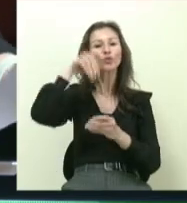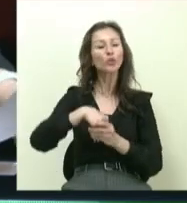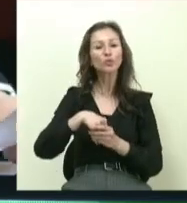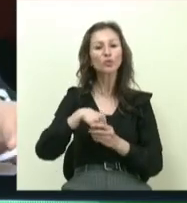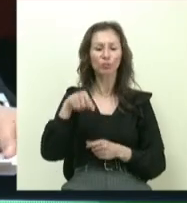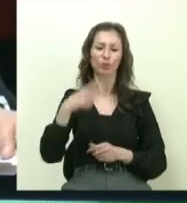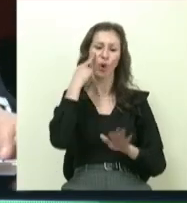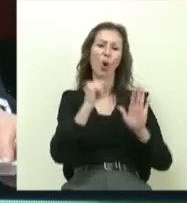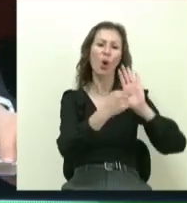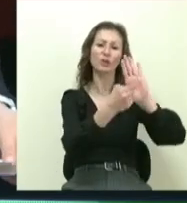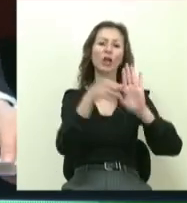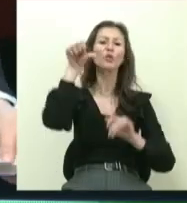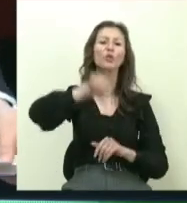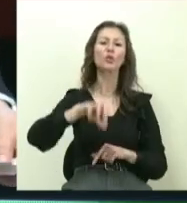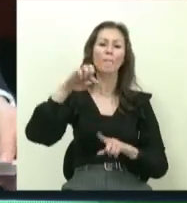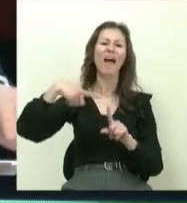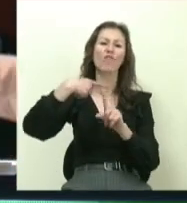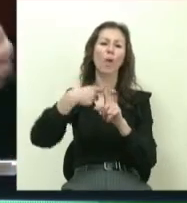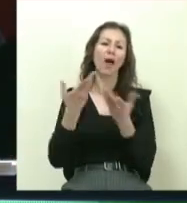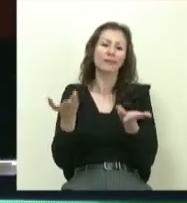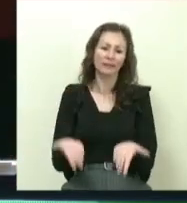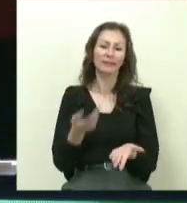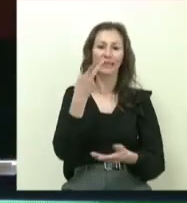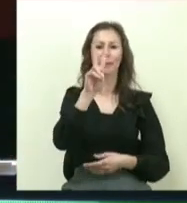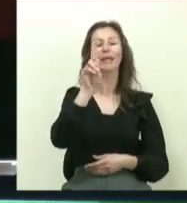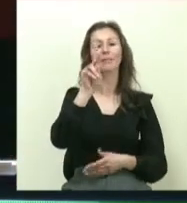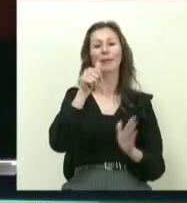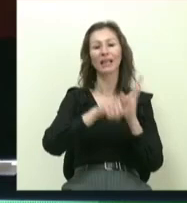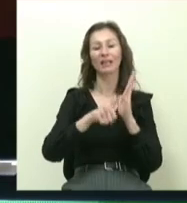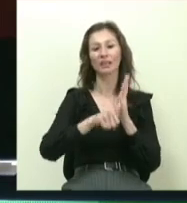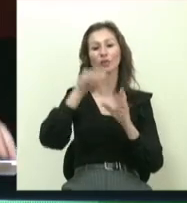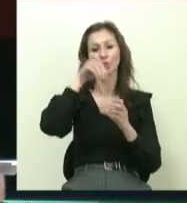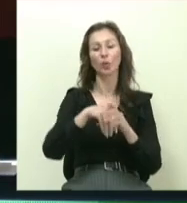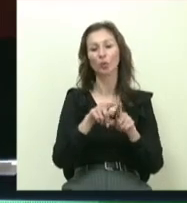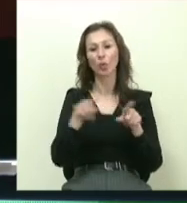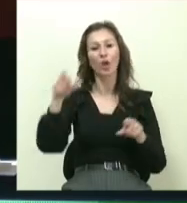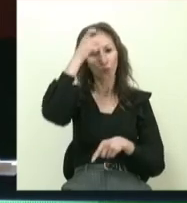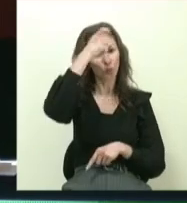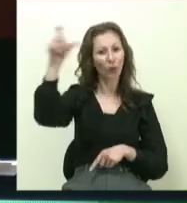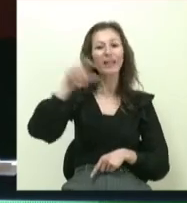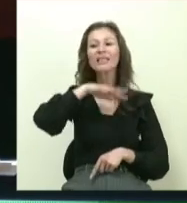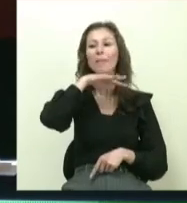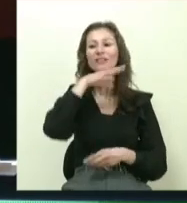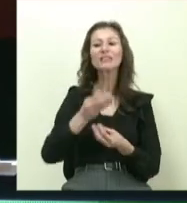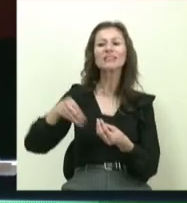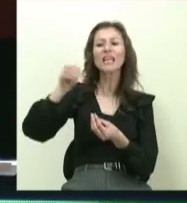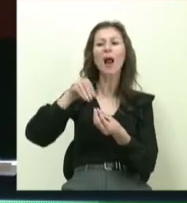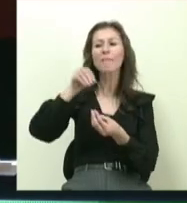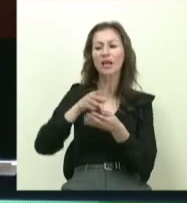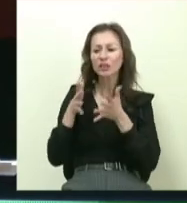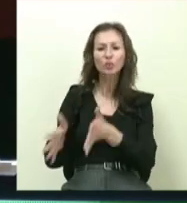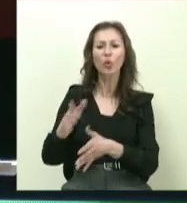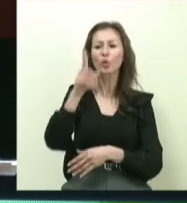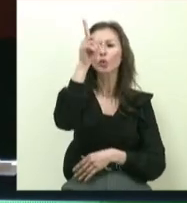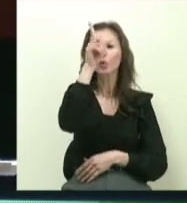da burada gösterilen düşük performans olur 2021 yılı sonra itibariyle Türkiye'deki yabancı sermayesi de o sadece